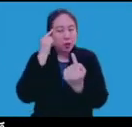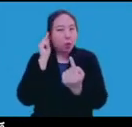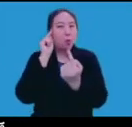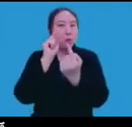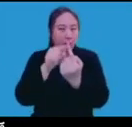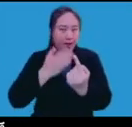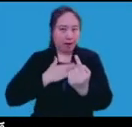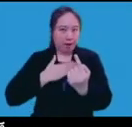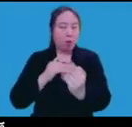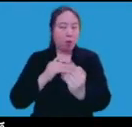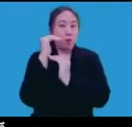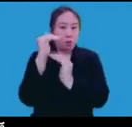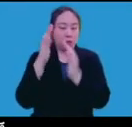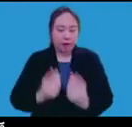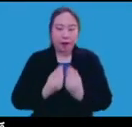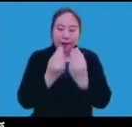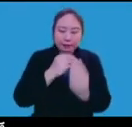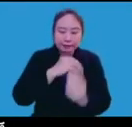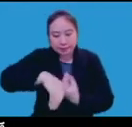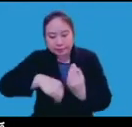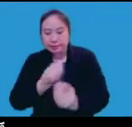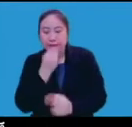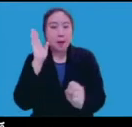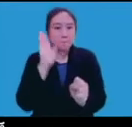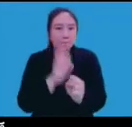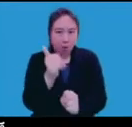ป้าหมายที่เราตั้งไว้เพื่อให้เขาพอมีพอกิน